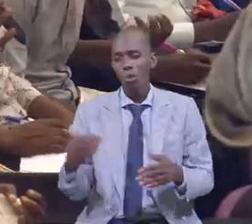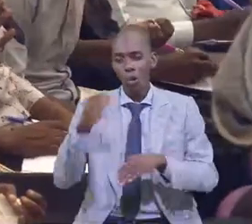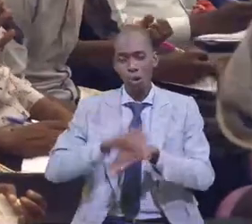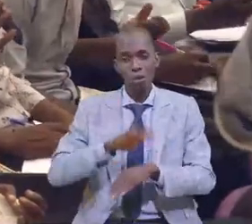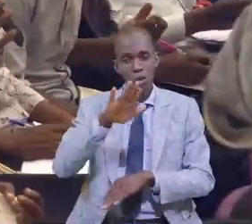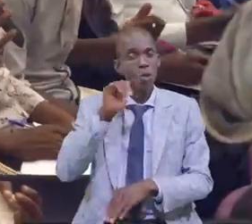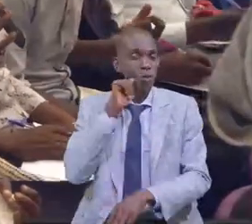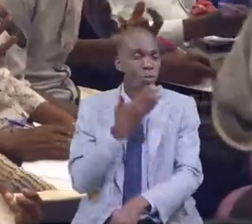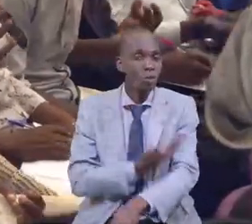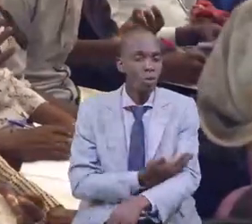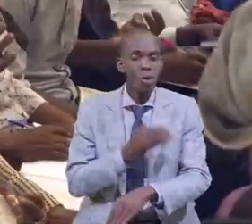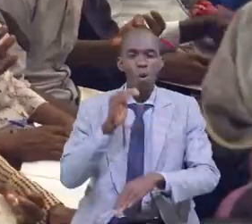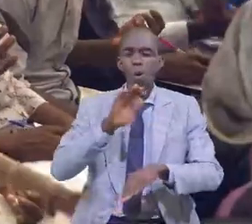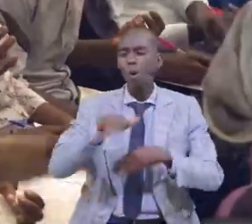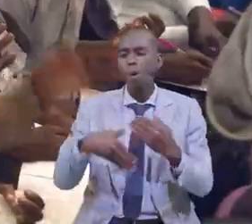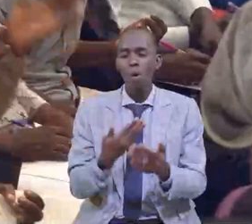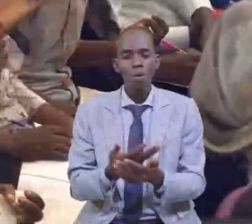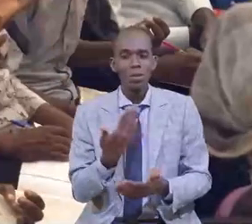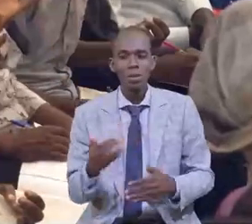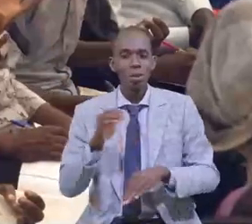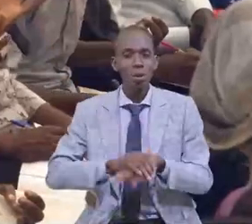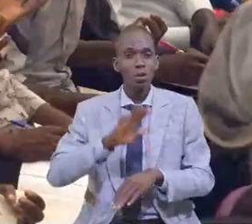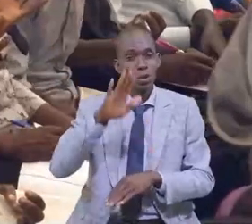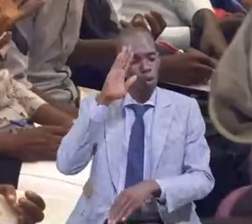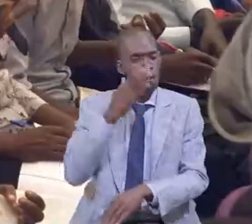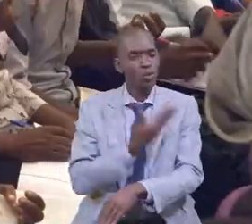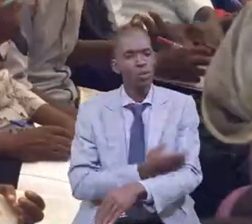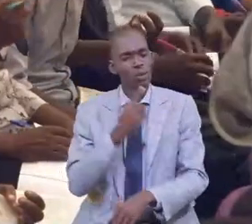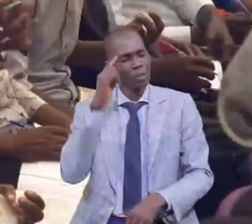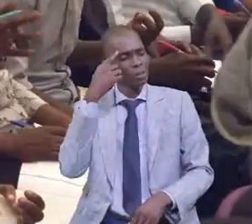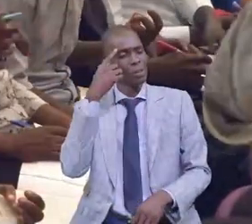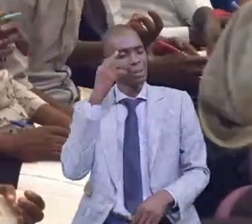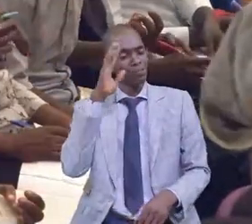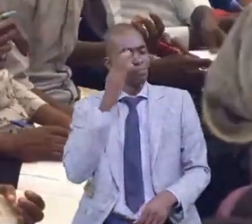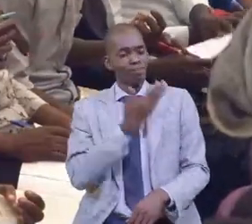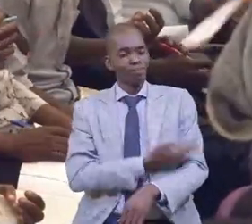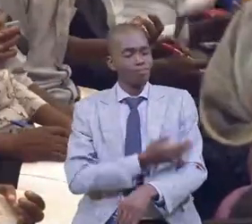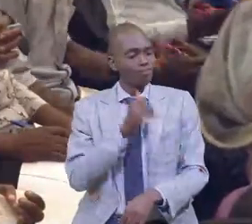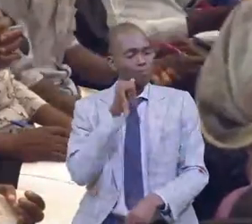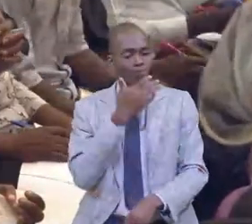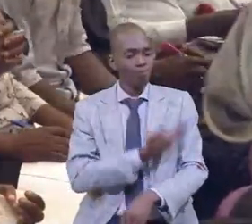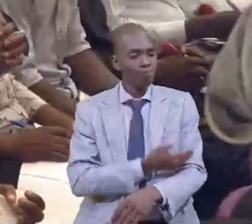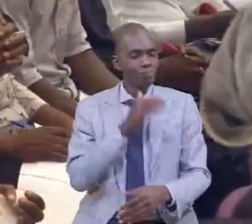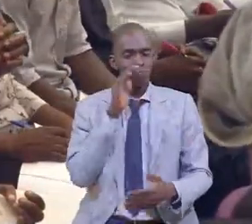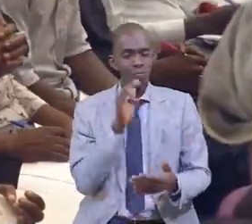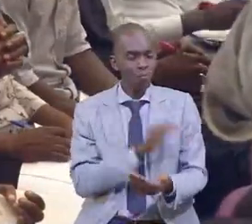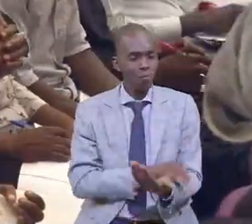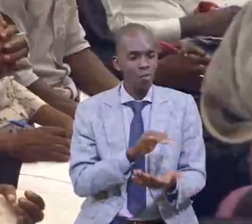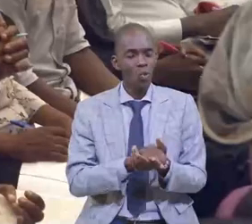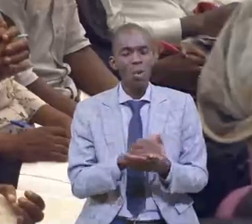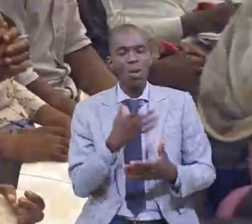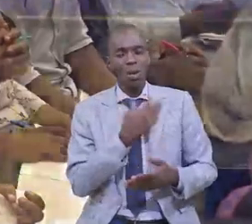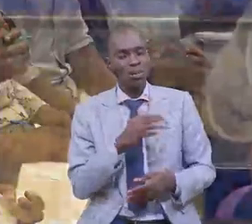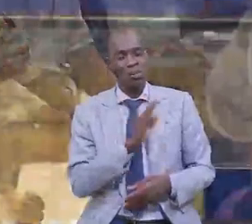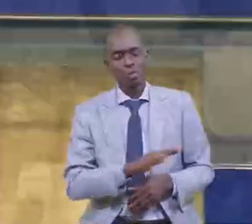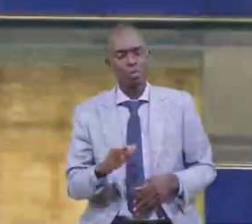dans votre fille, tout dans votre fils, vous croyez que c'est allé trop